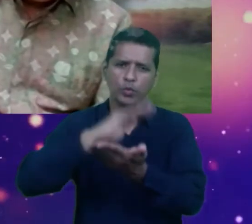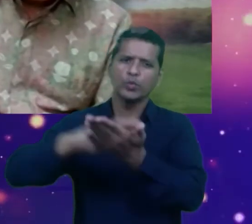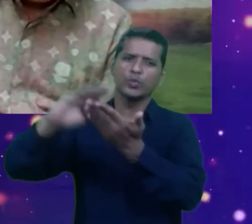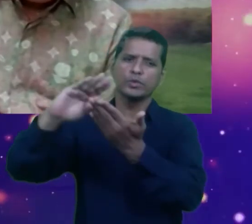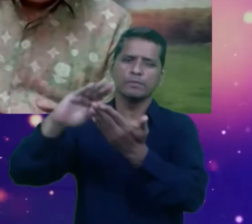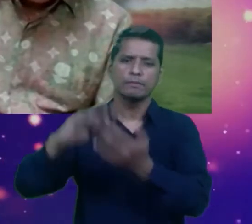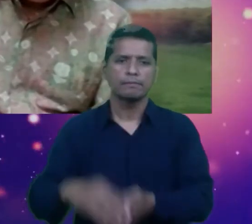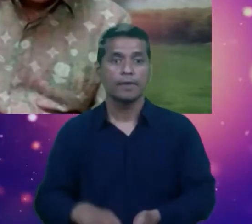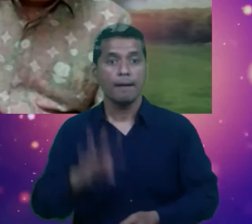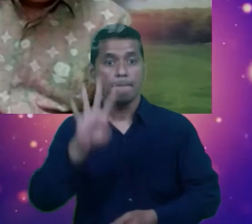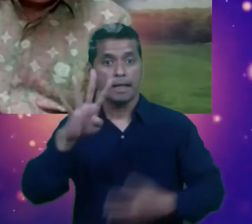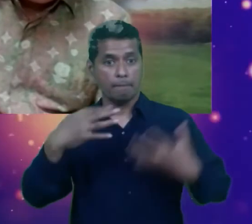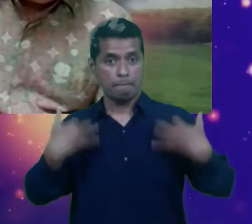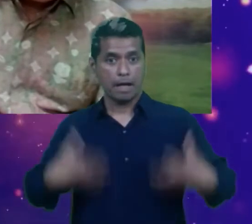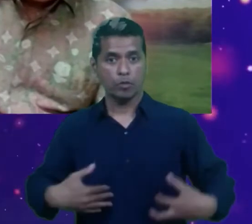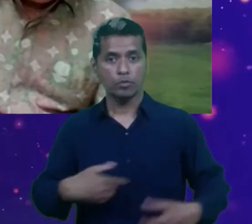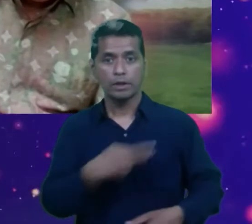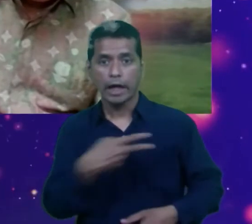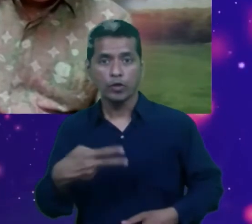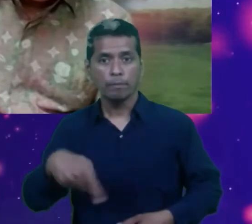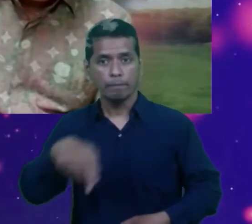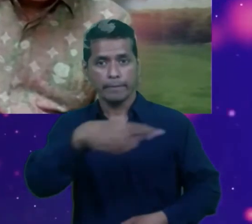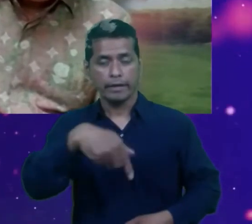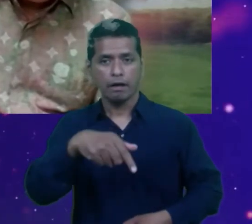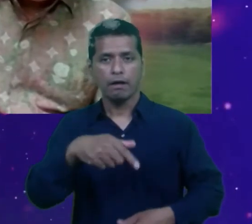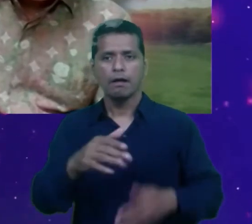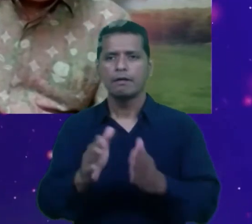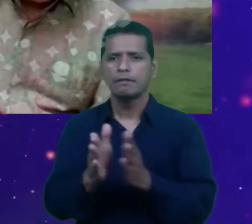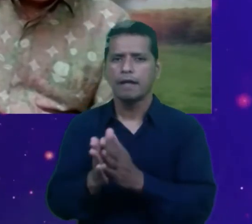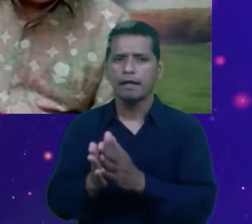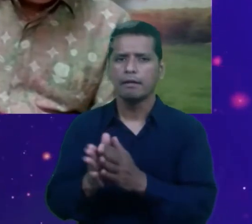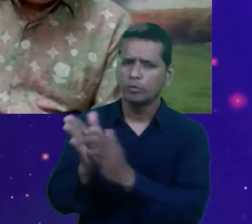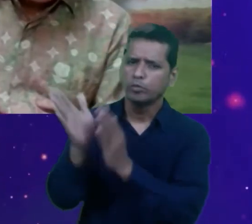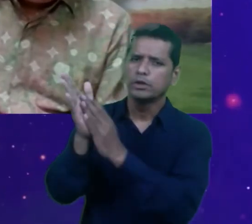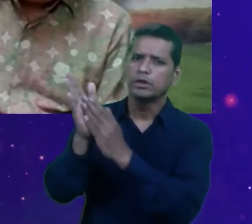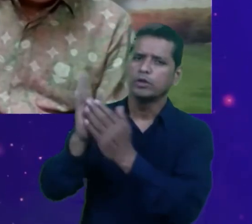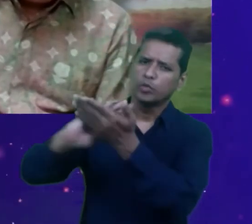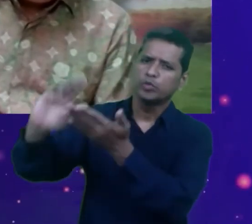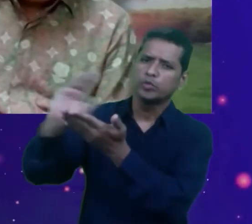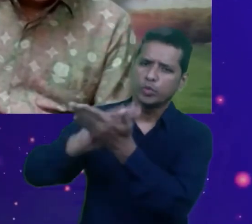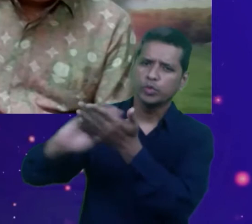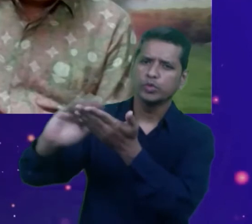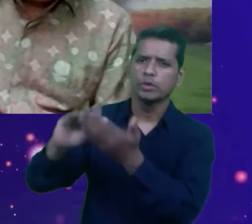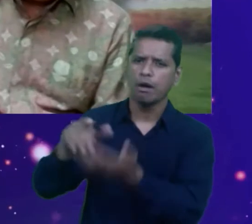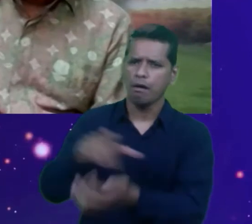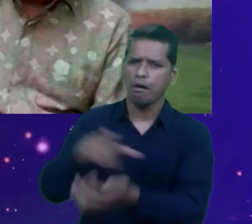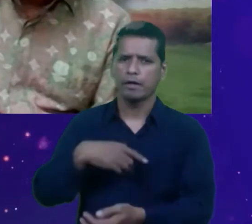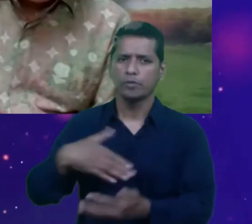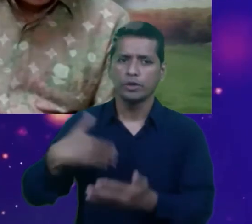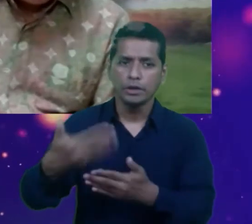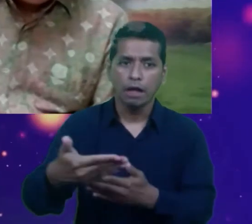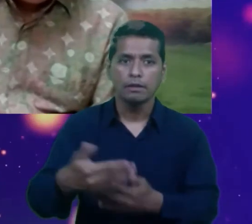ucapan syukur kepada Dia yang duduk di atas takhta itu dan yang hidup sampai selama-lamanya, maka